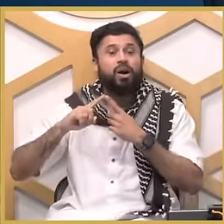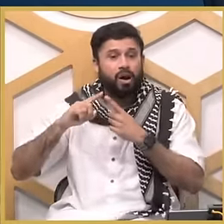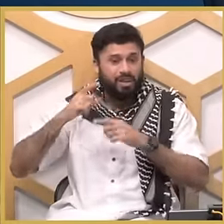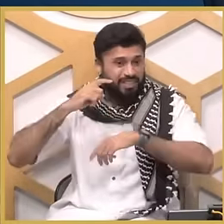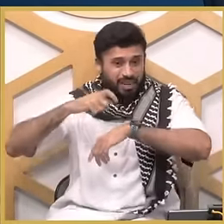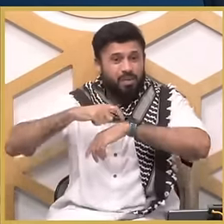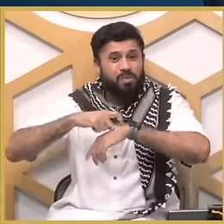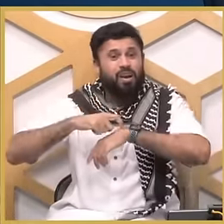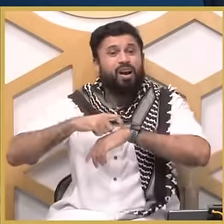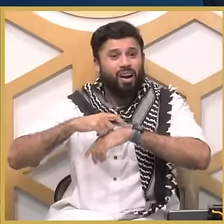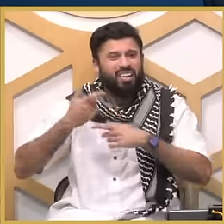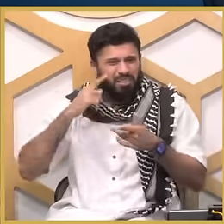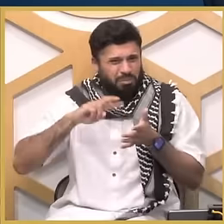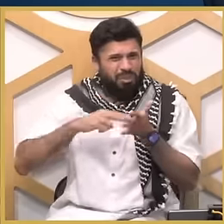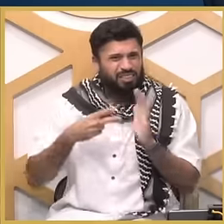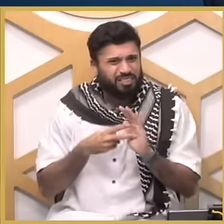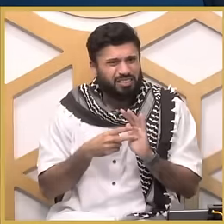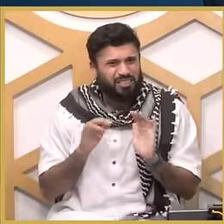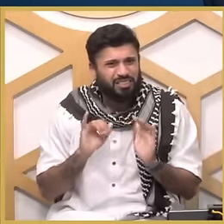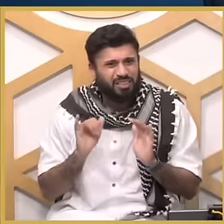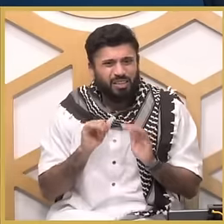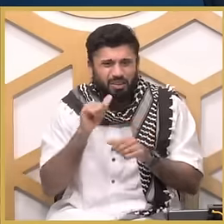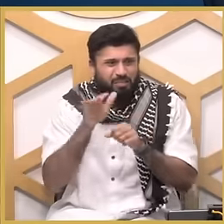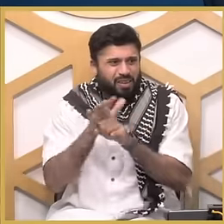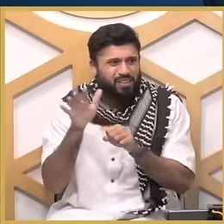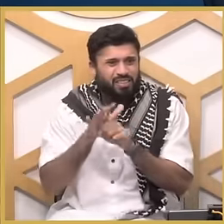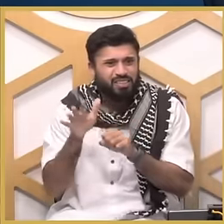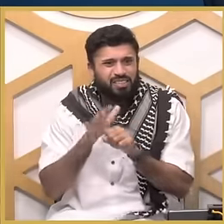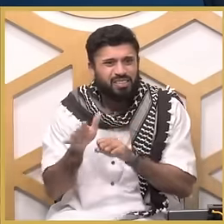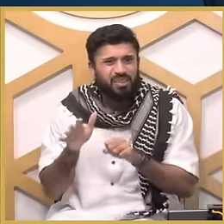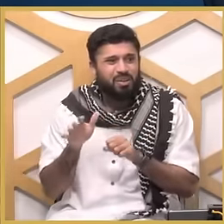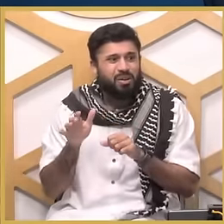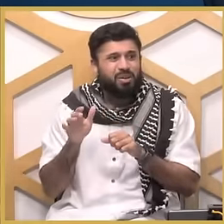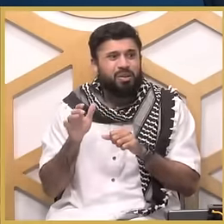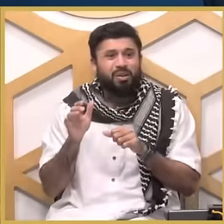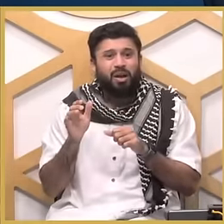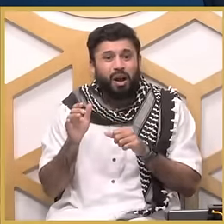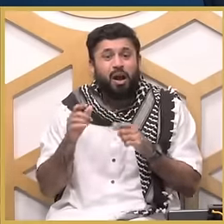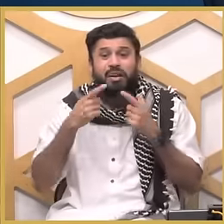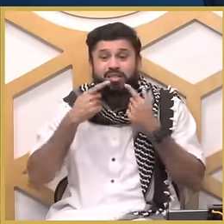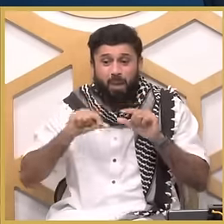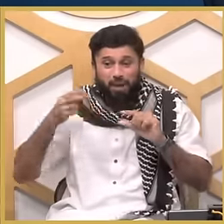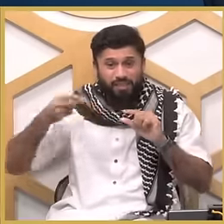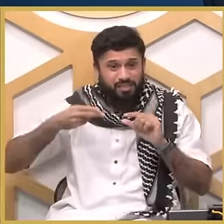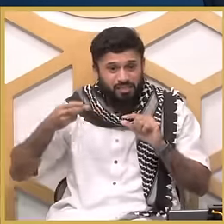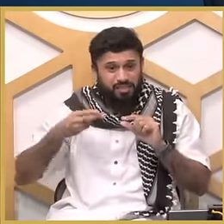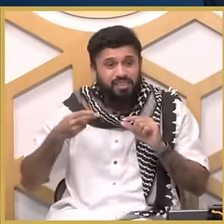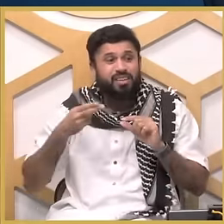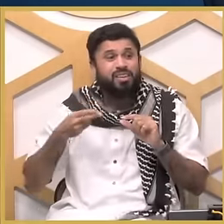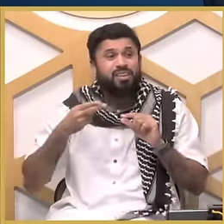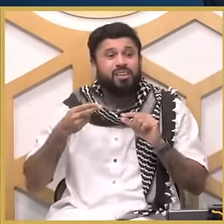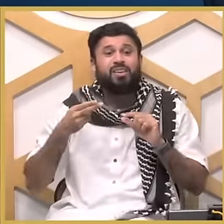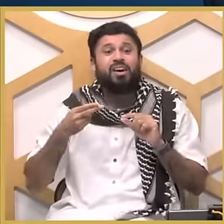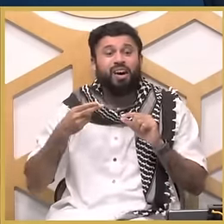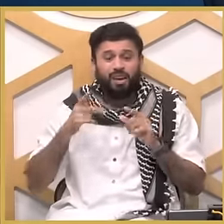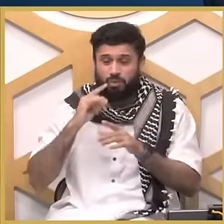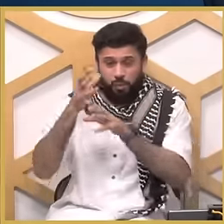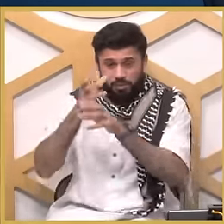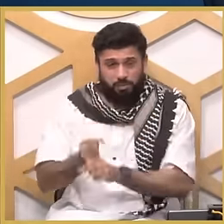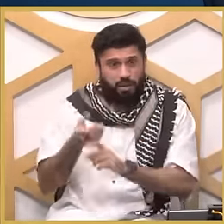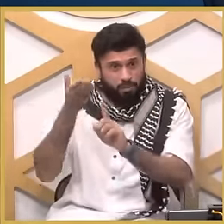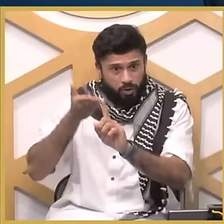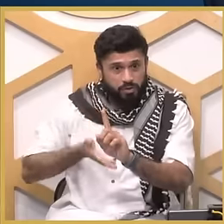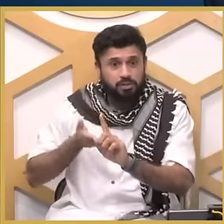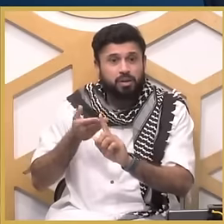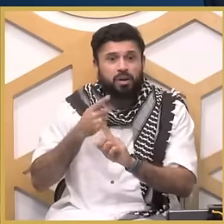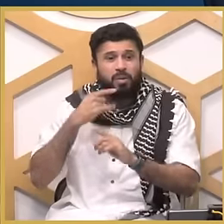person who will exit Jahannam. It's a very long hadith. in which the Prophet ﷺ mentioned that that person who will